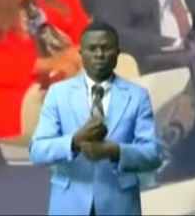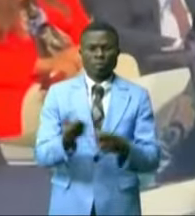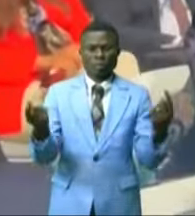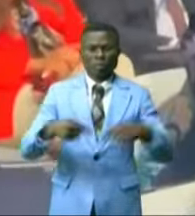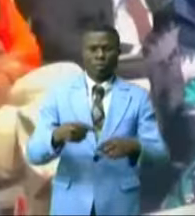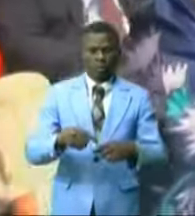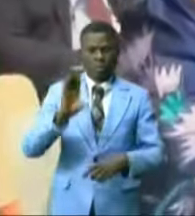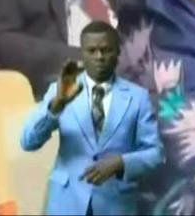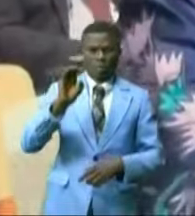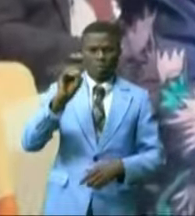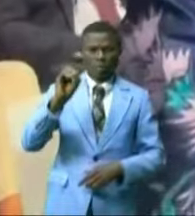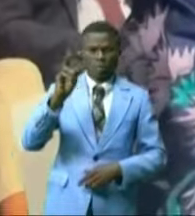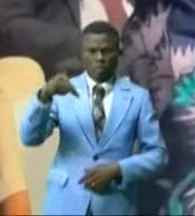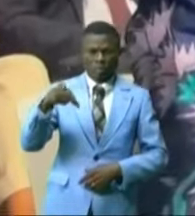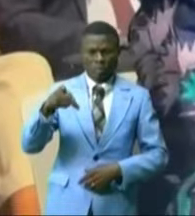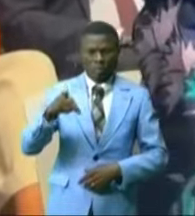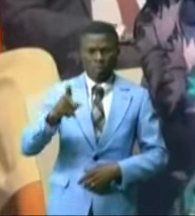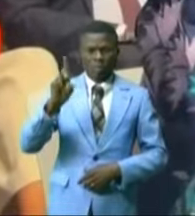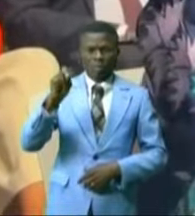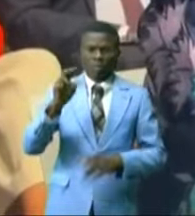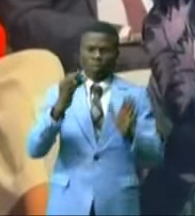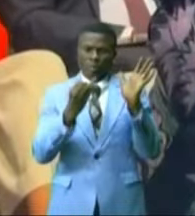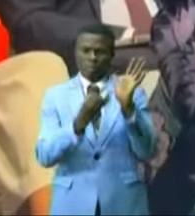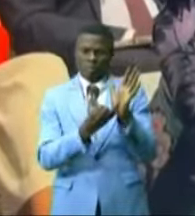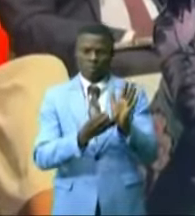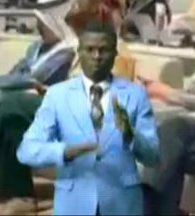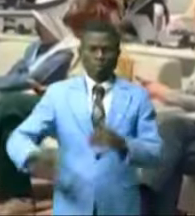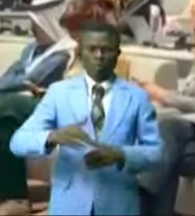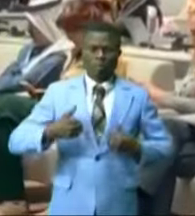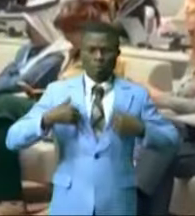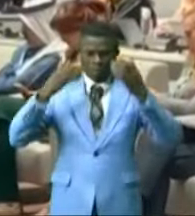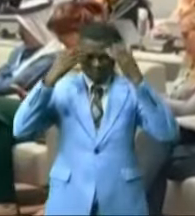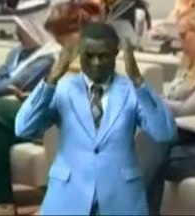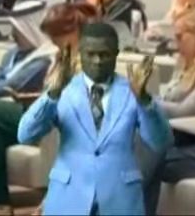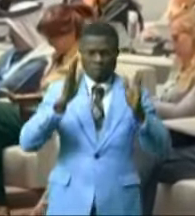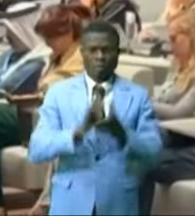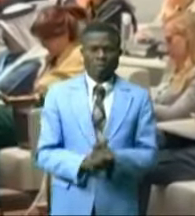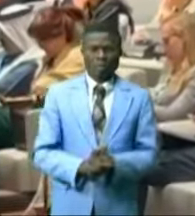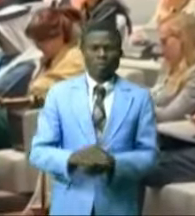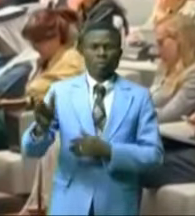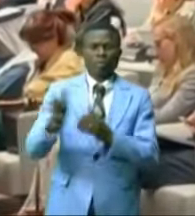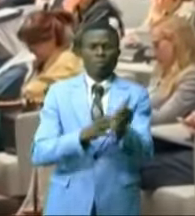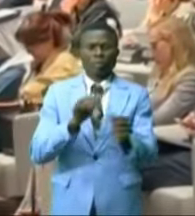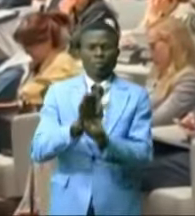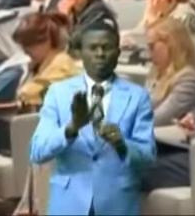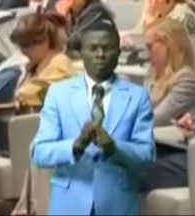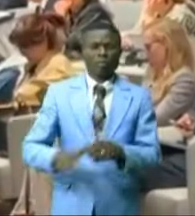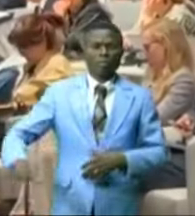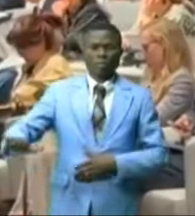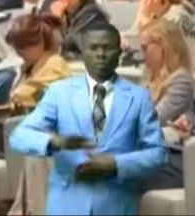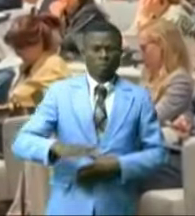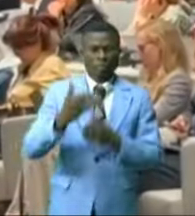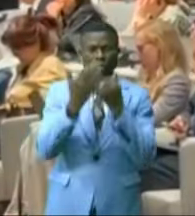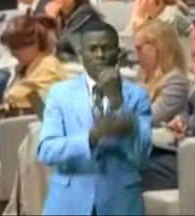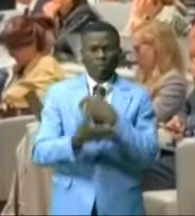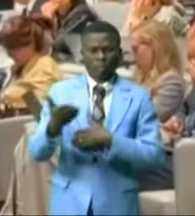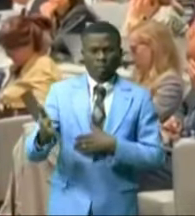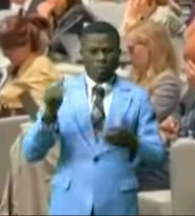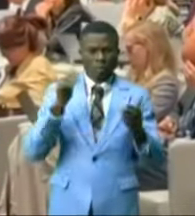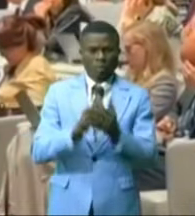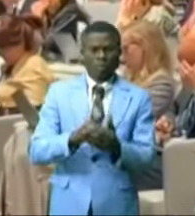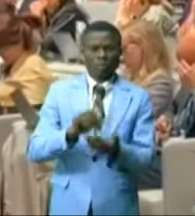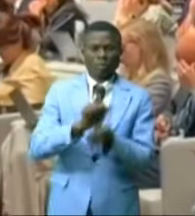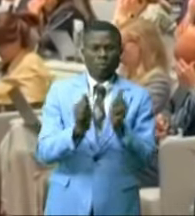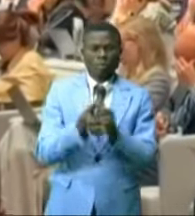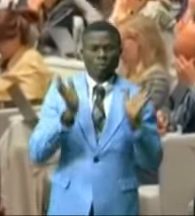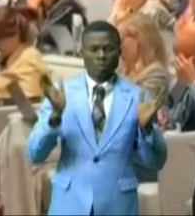la COP27 en Égypte, destiné à compenser le perte et dommage de pays particulièrement vulnérables face aux